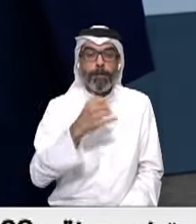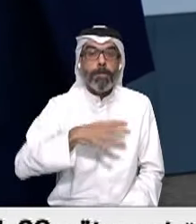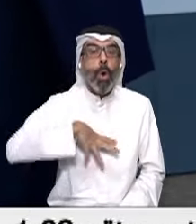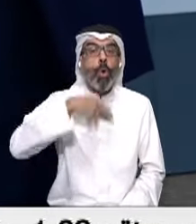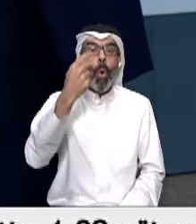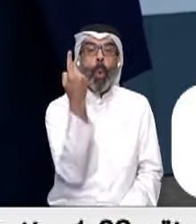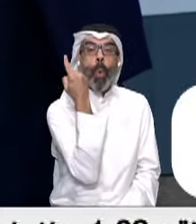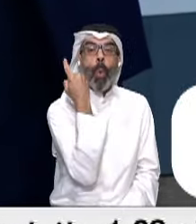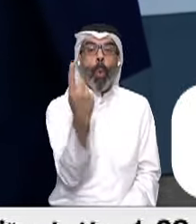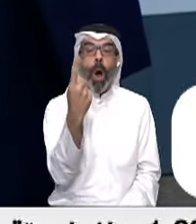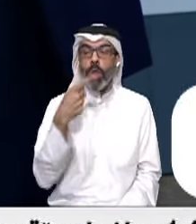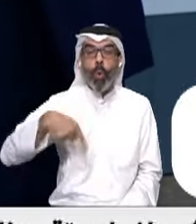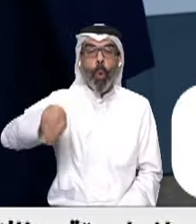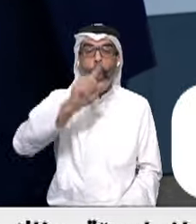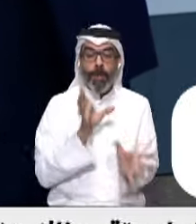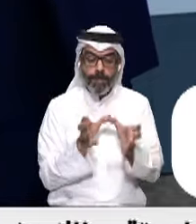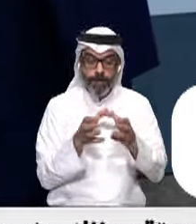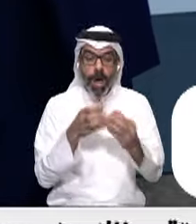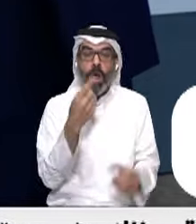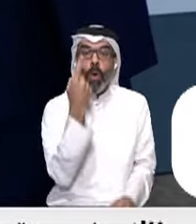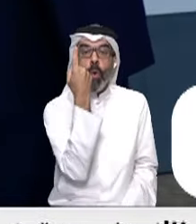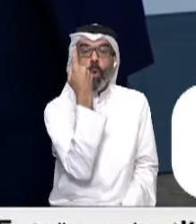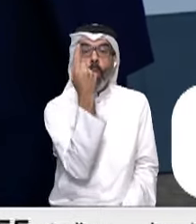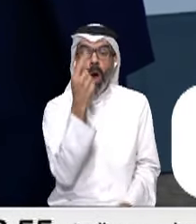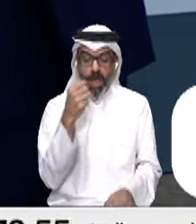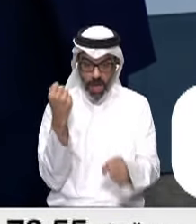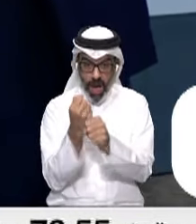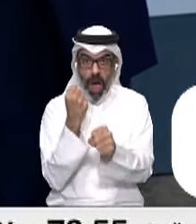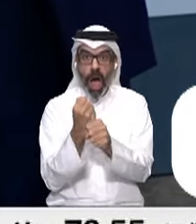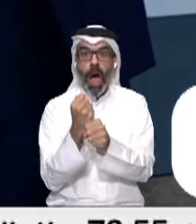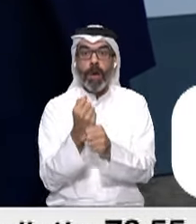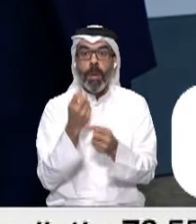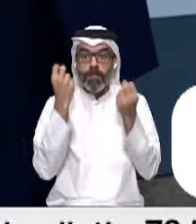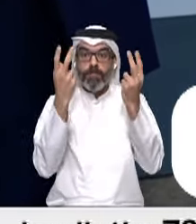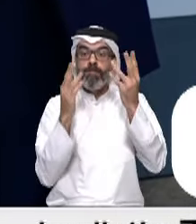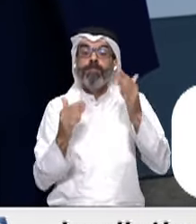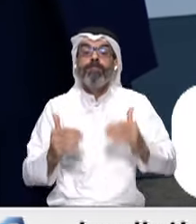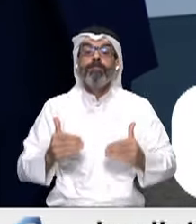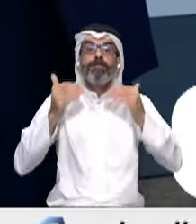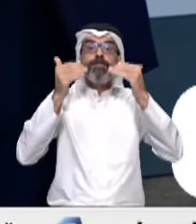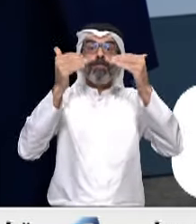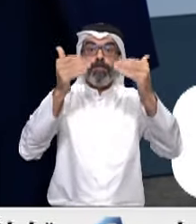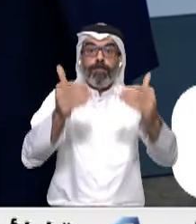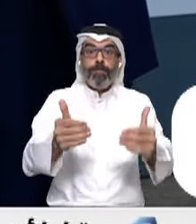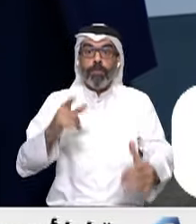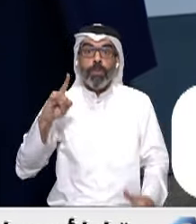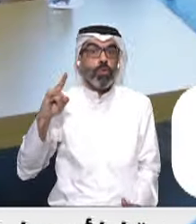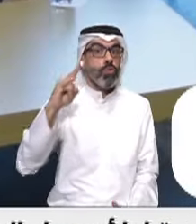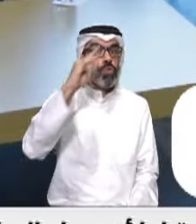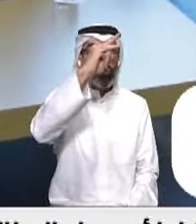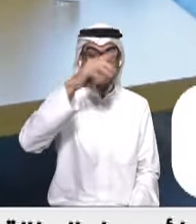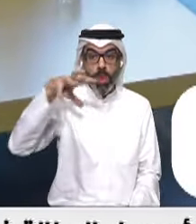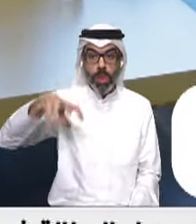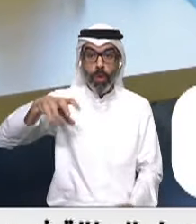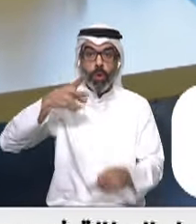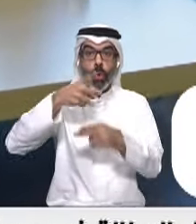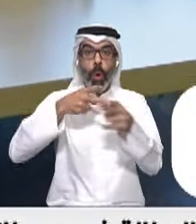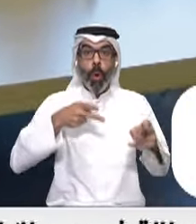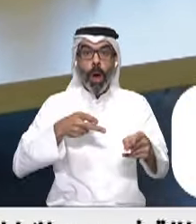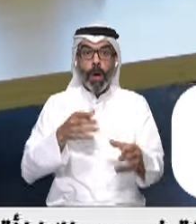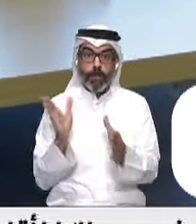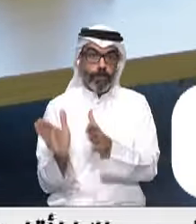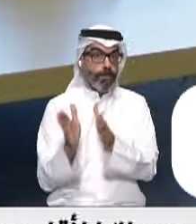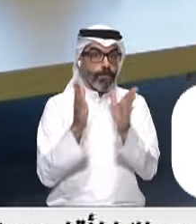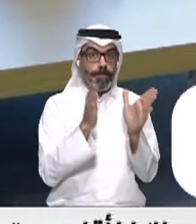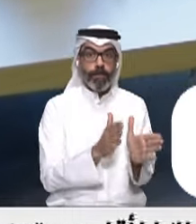الواحد للانتهاء من تنفيذ هذا المشروع الذي يعد نقله نوعيه في مجال النقل الجوي لدوله الكويت من جانب